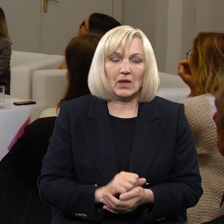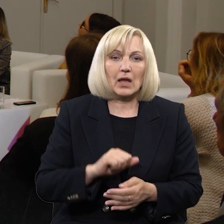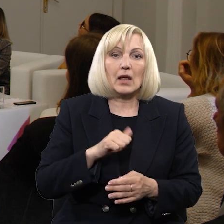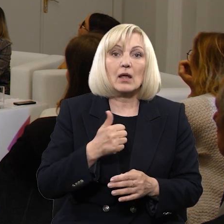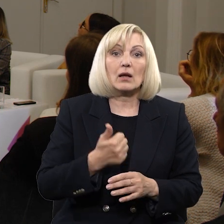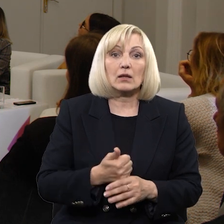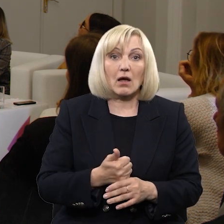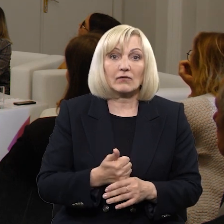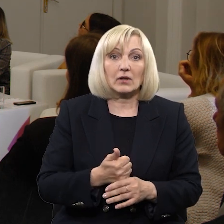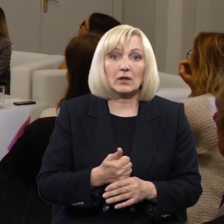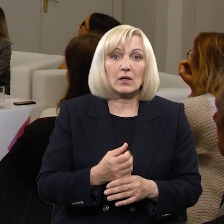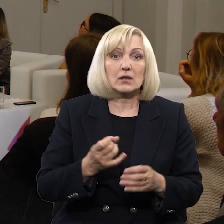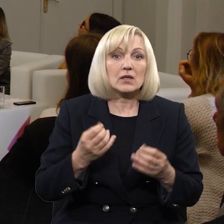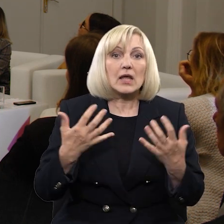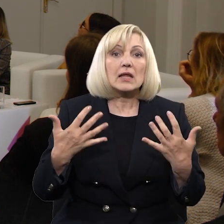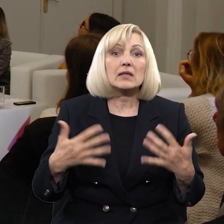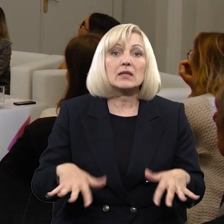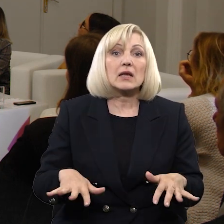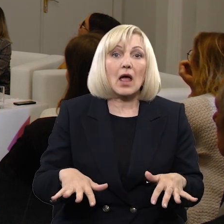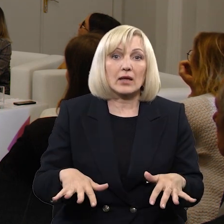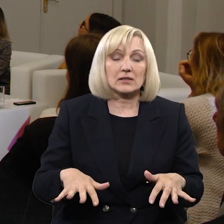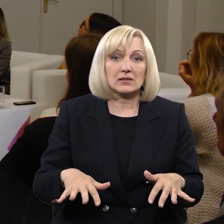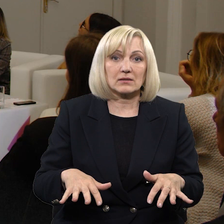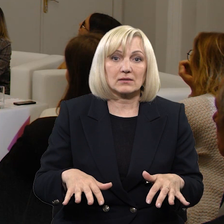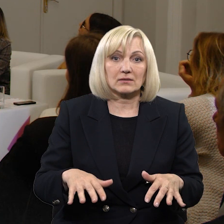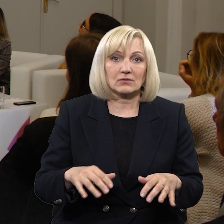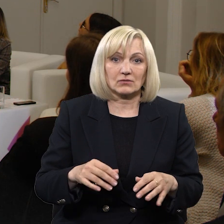главное не теряйте